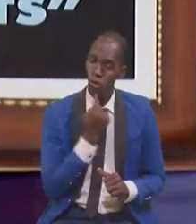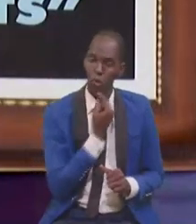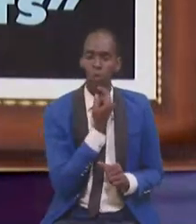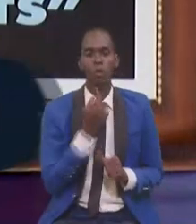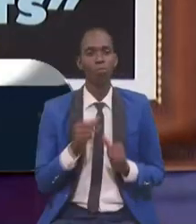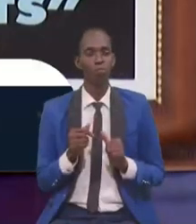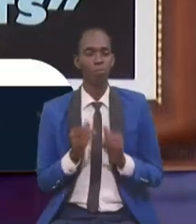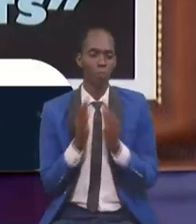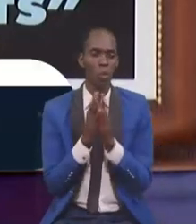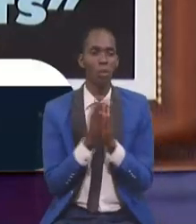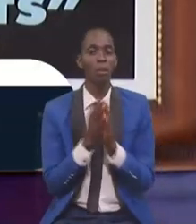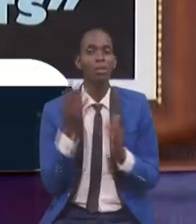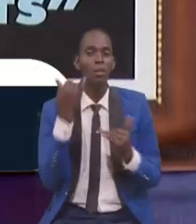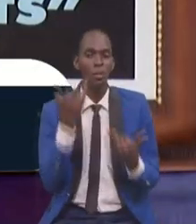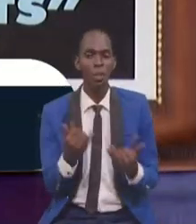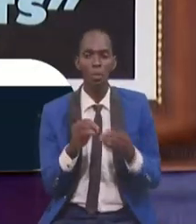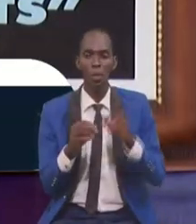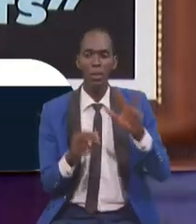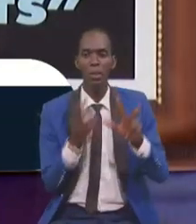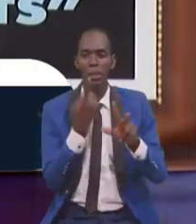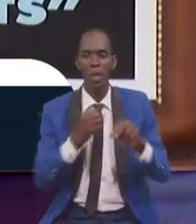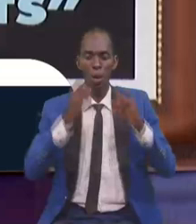la puissance d'une grande foi.